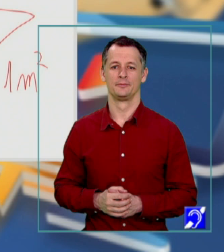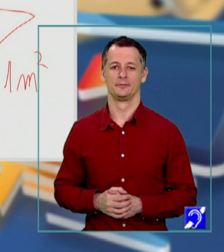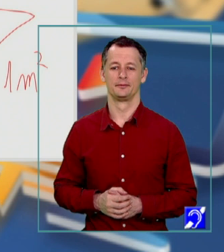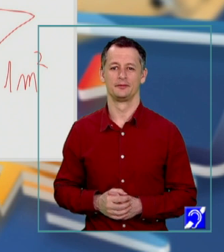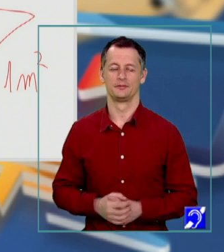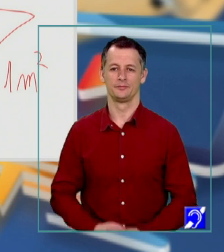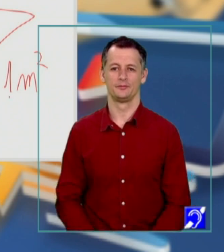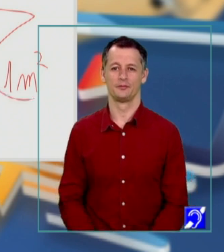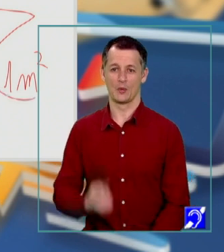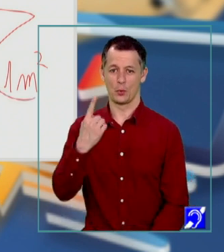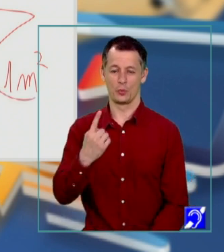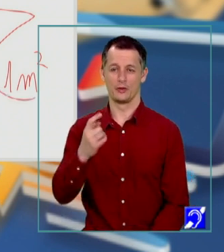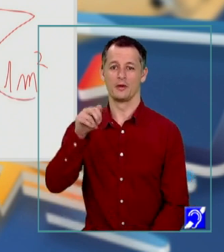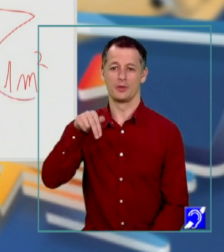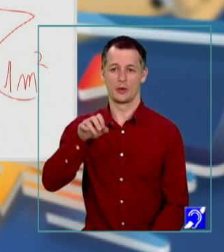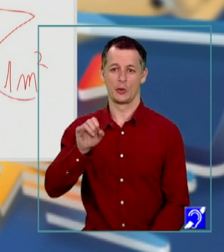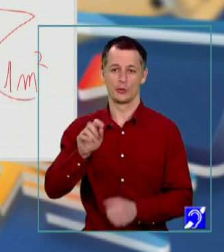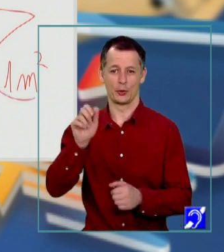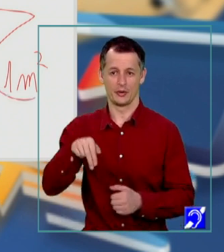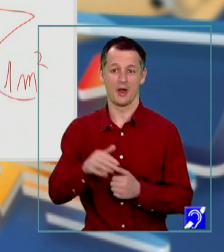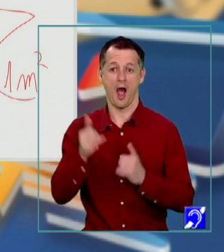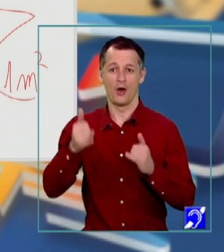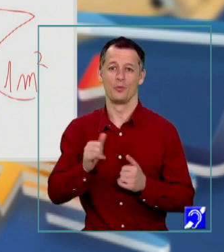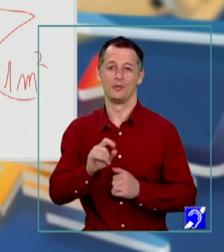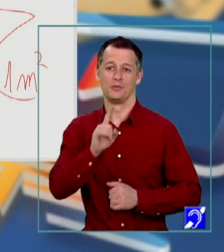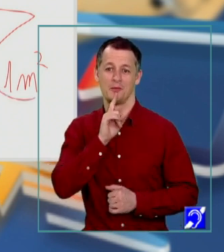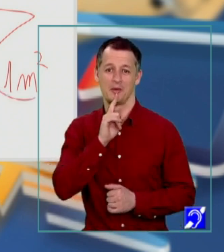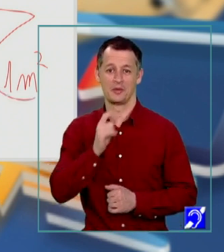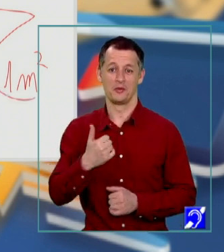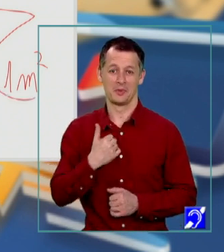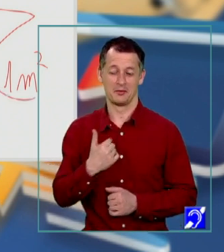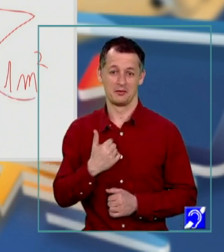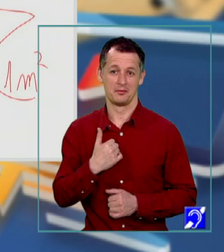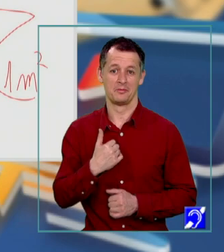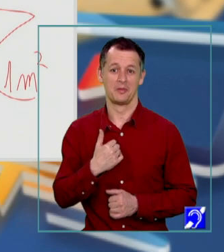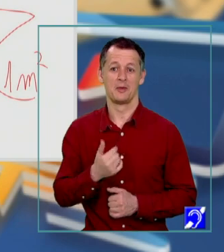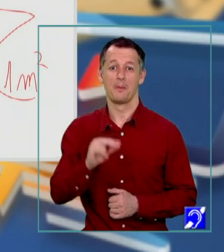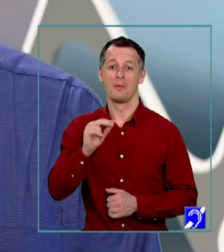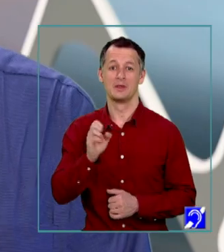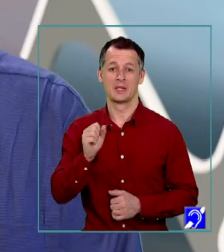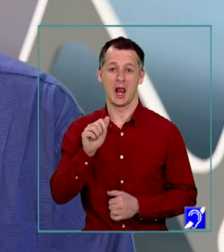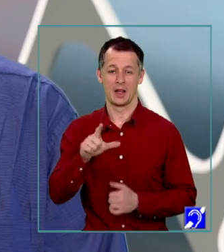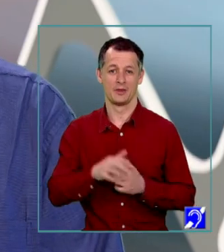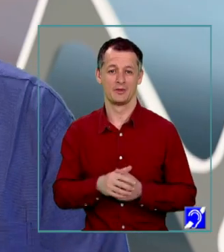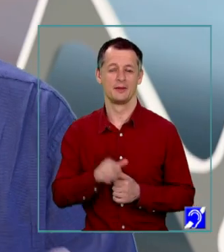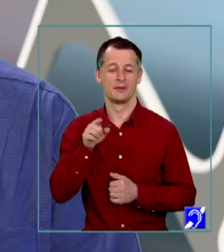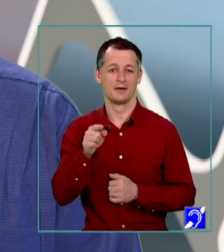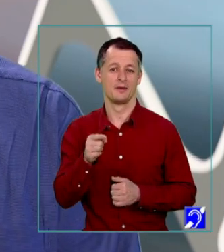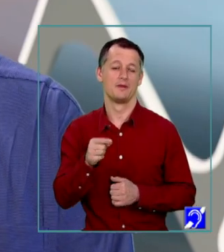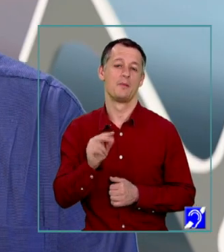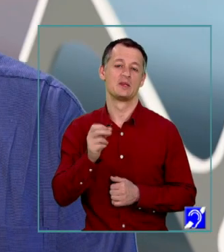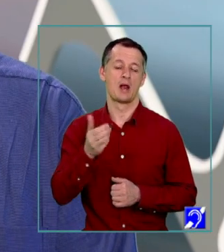deci sunt un Newton pe un metru pătrat, acum mă cheamă Pascal. Pascal a fost un fizician,